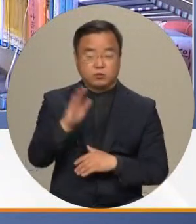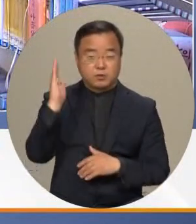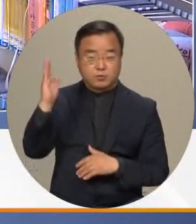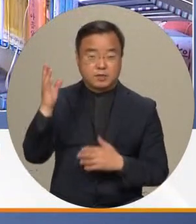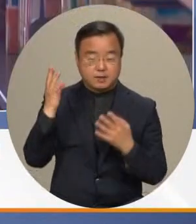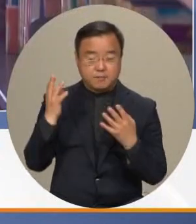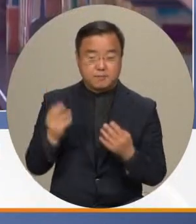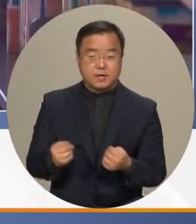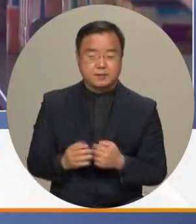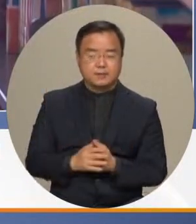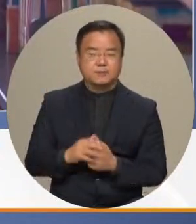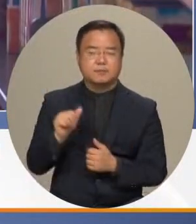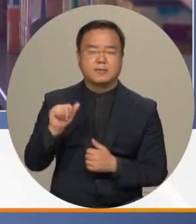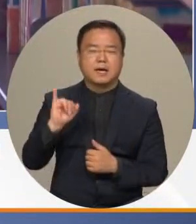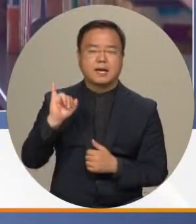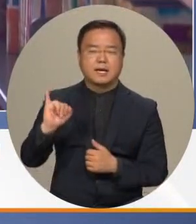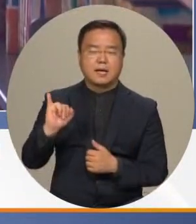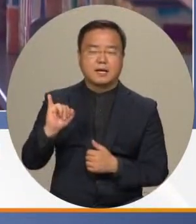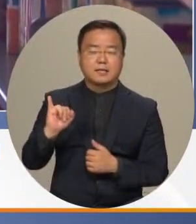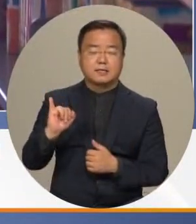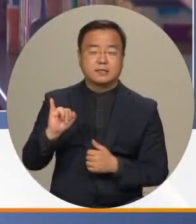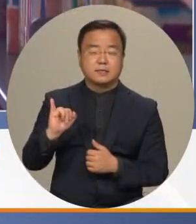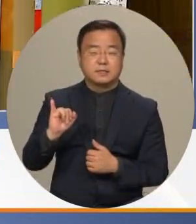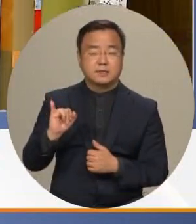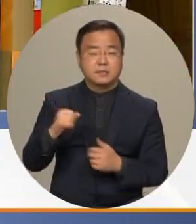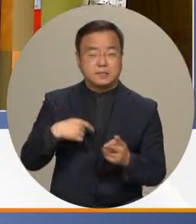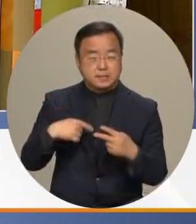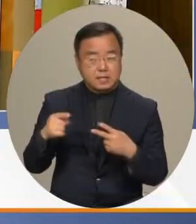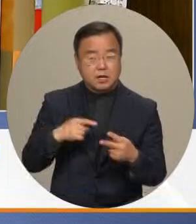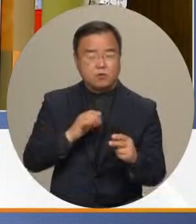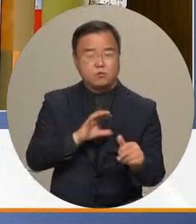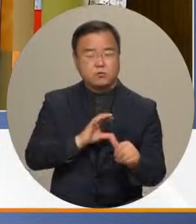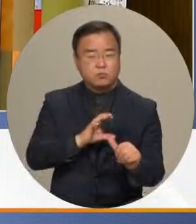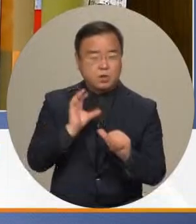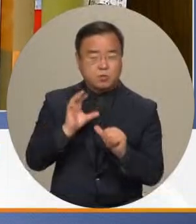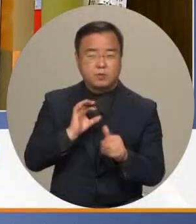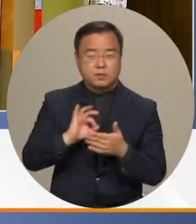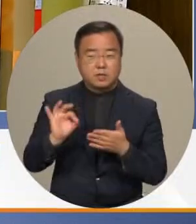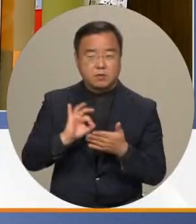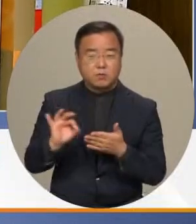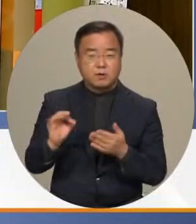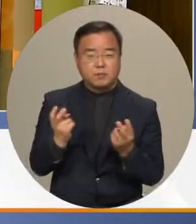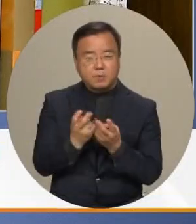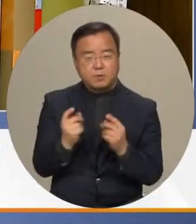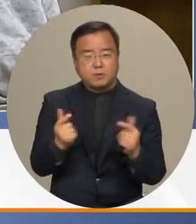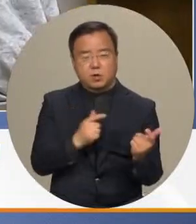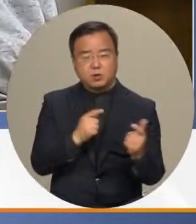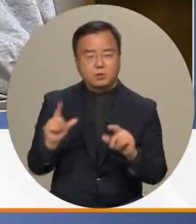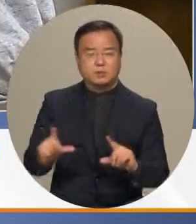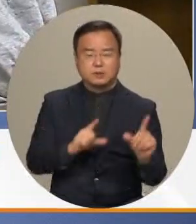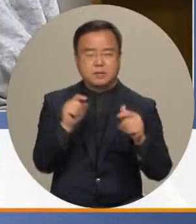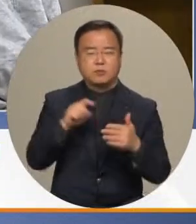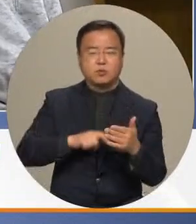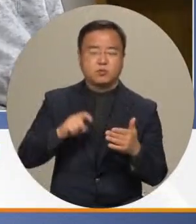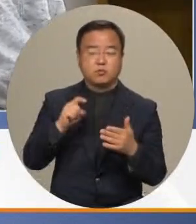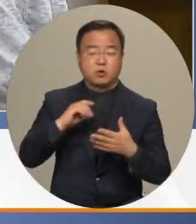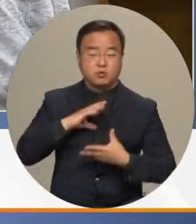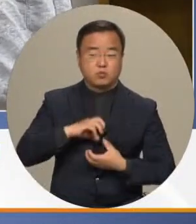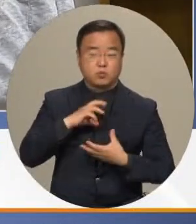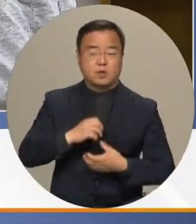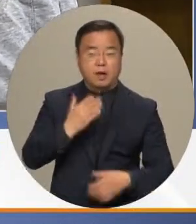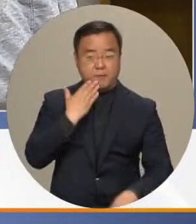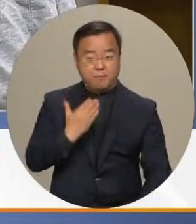이야기하는 화두가 되는 AI 리터러시 디지털 리터러시를 어떻게 현명하게 삶 속에서 녹일 수 있을 것인가